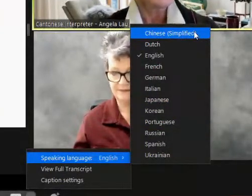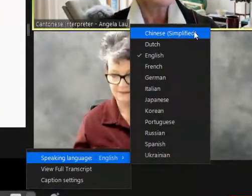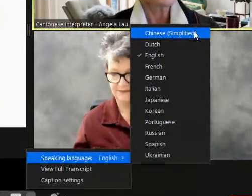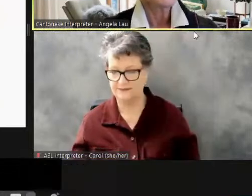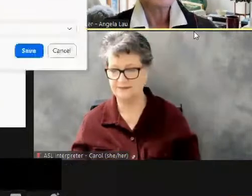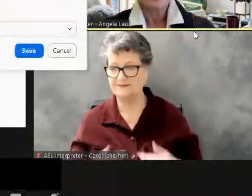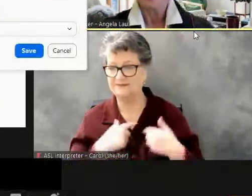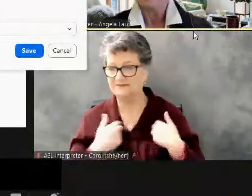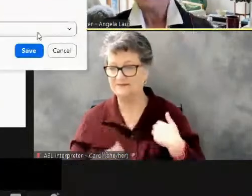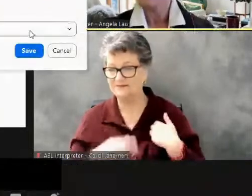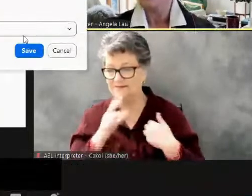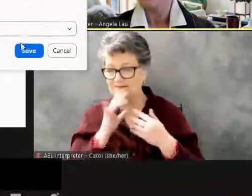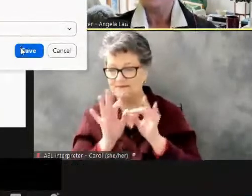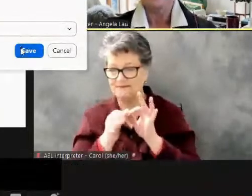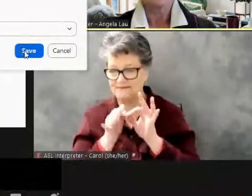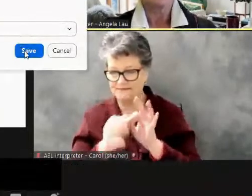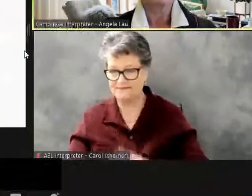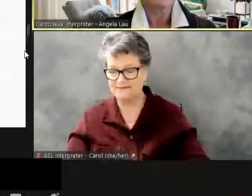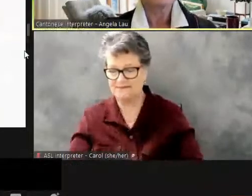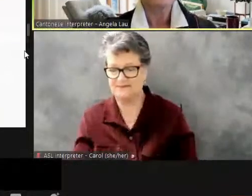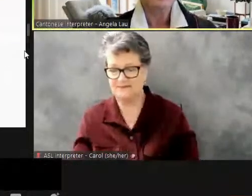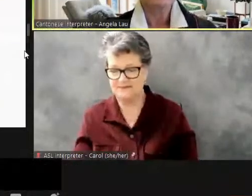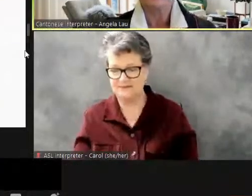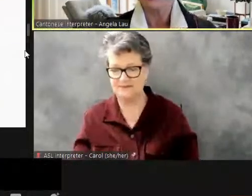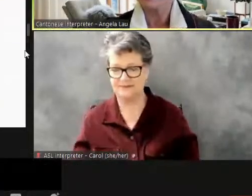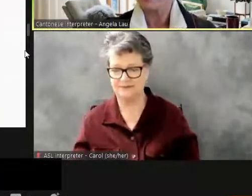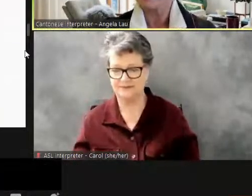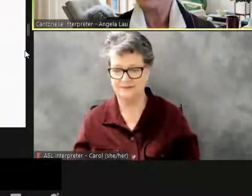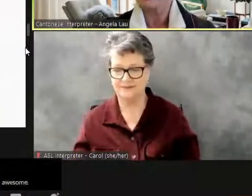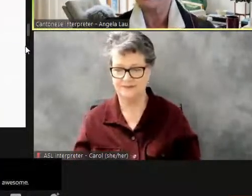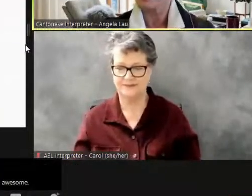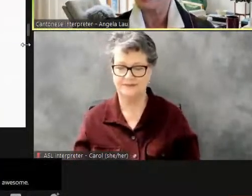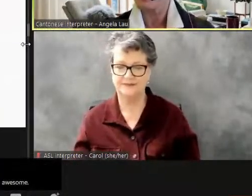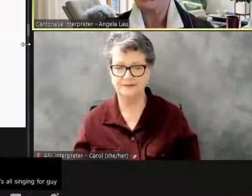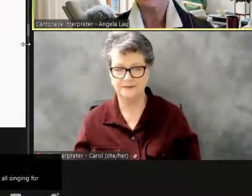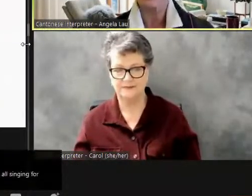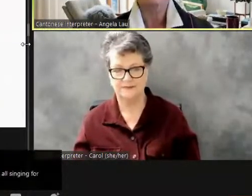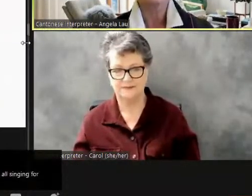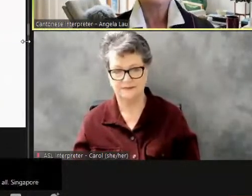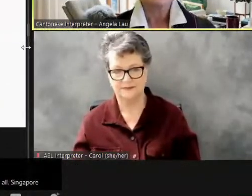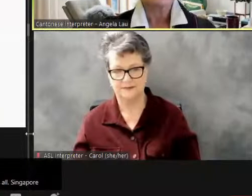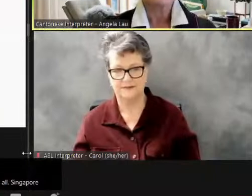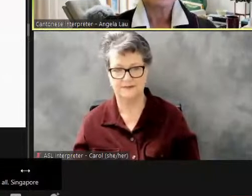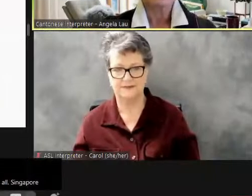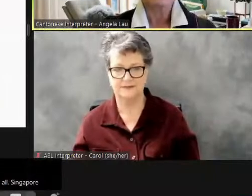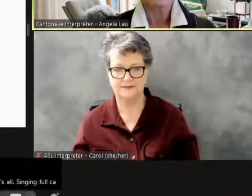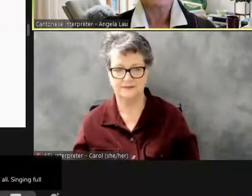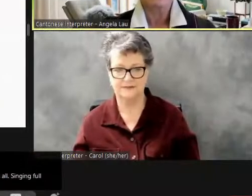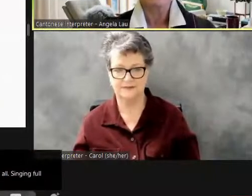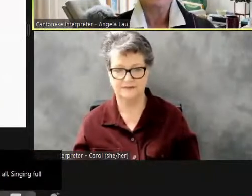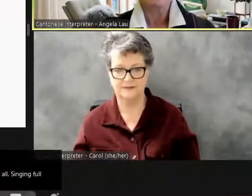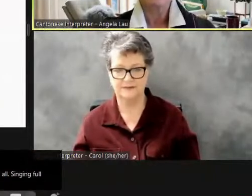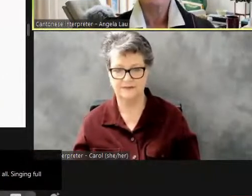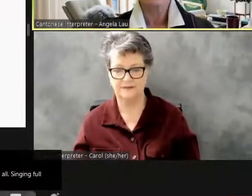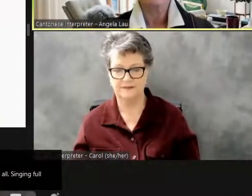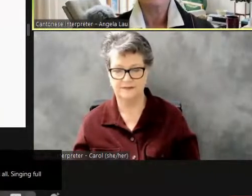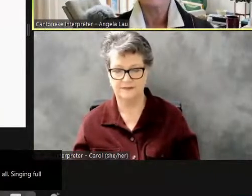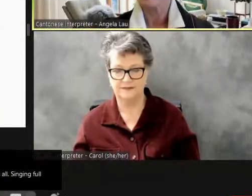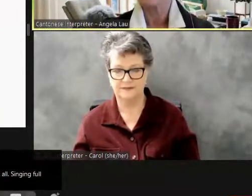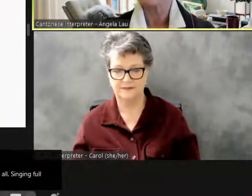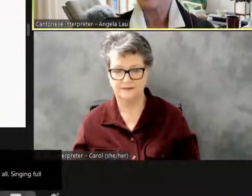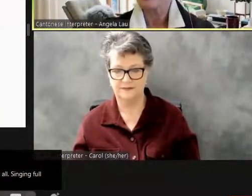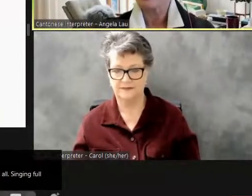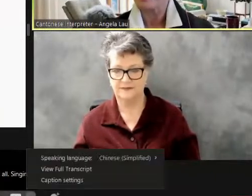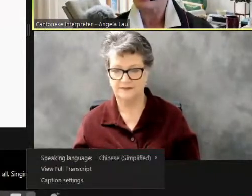大家早晨。呢一個係加州政府加州州長嘅2023到